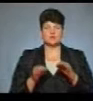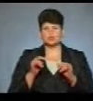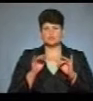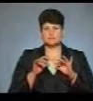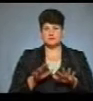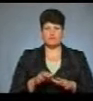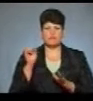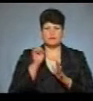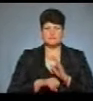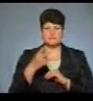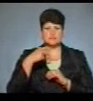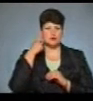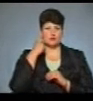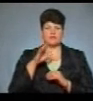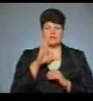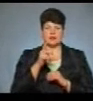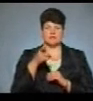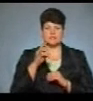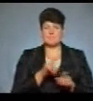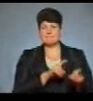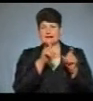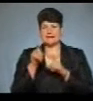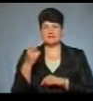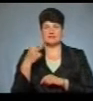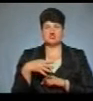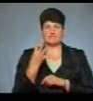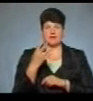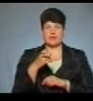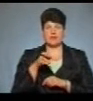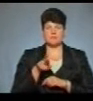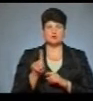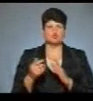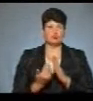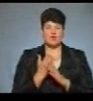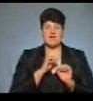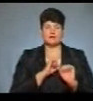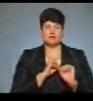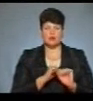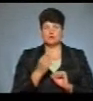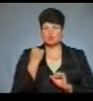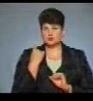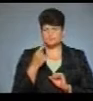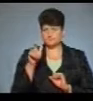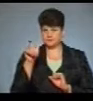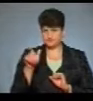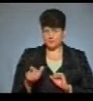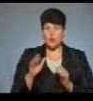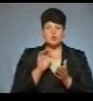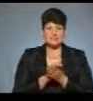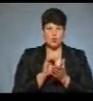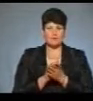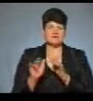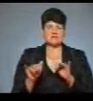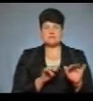вбивство 20-річного Віталія Гнатишина перенесли на 24 липня, щоб новий адвокат одного із підозрюваних ознайомився зі справою.